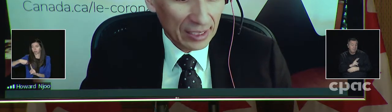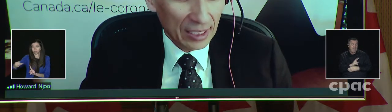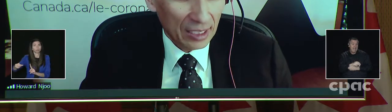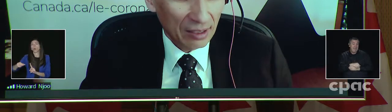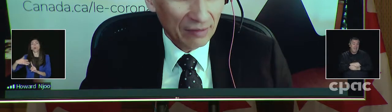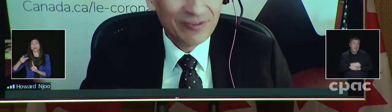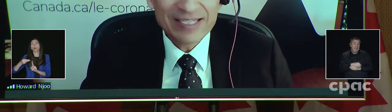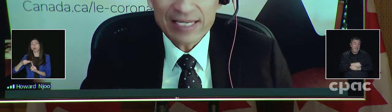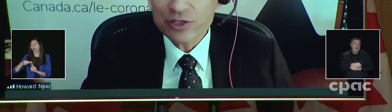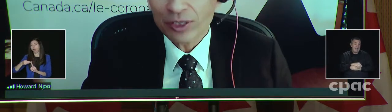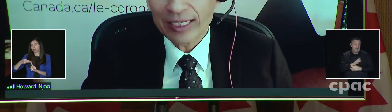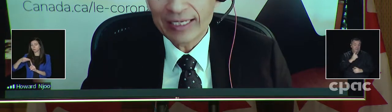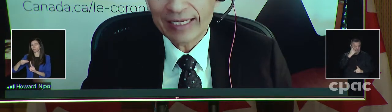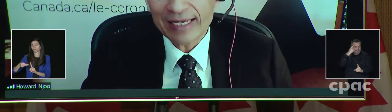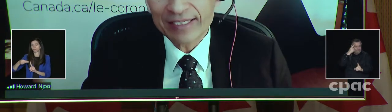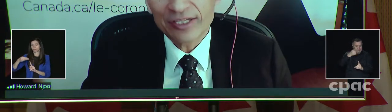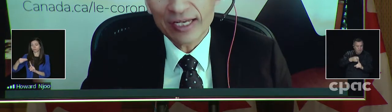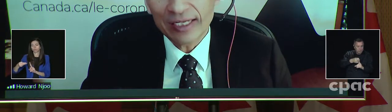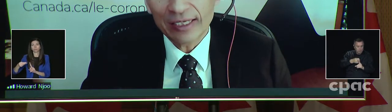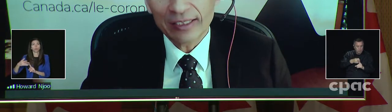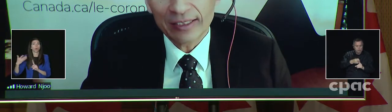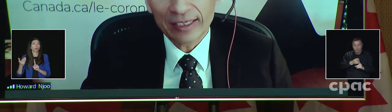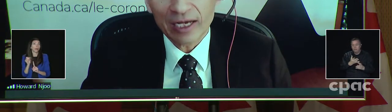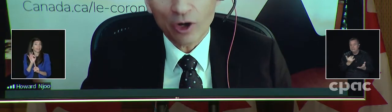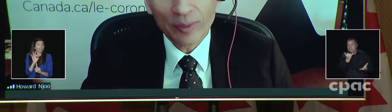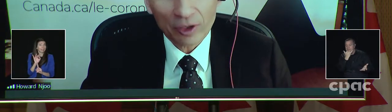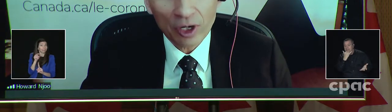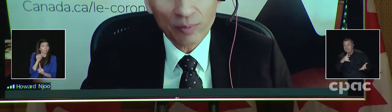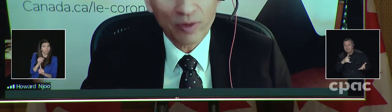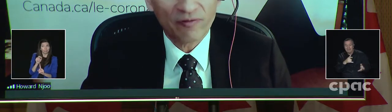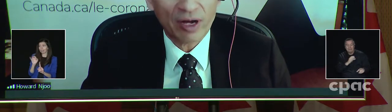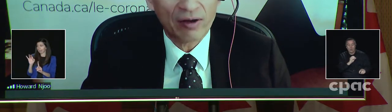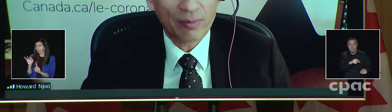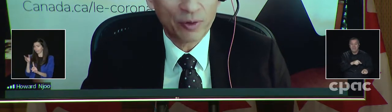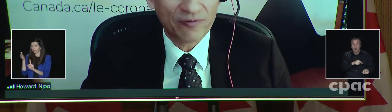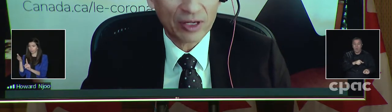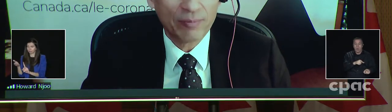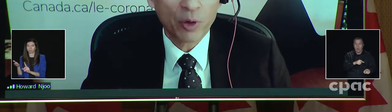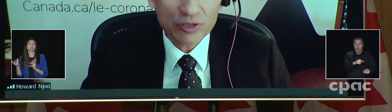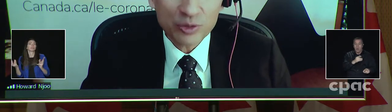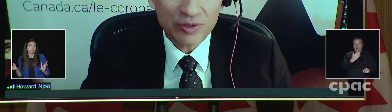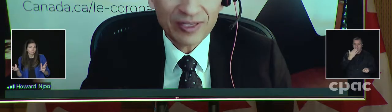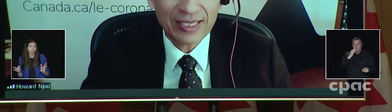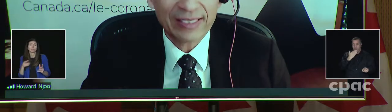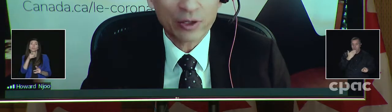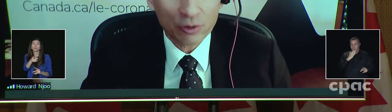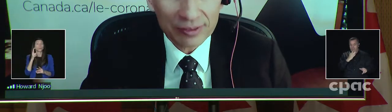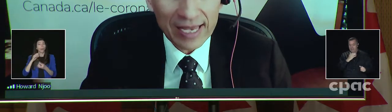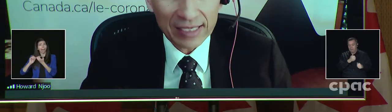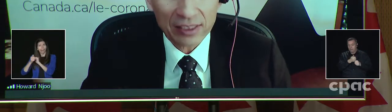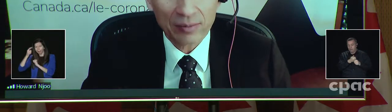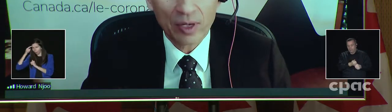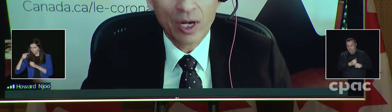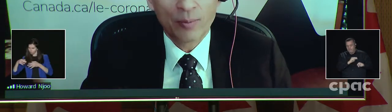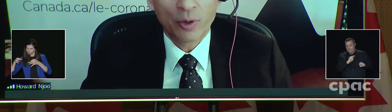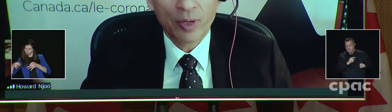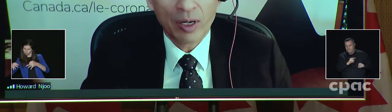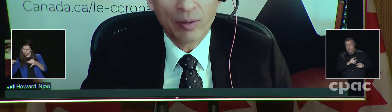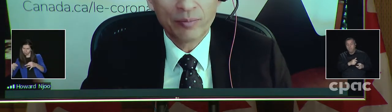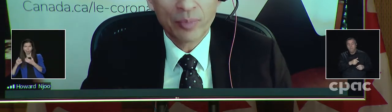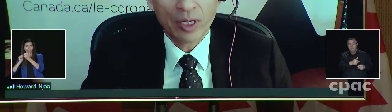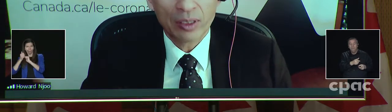dire, viser sur les cas signalés des cas Omicron pour faire un bon suivi des contacts,